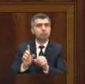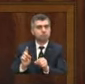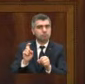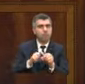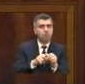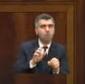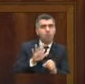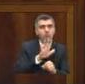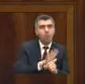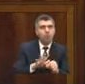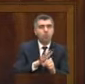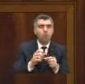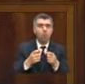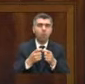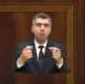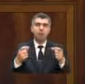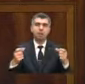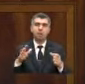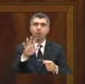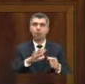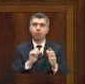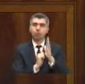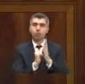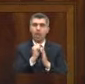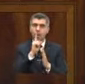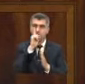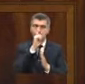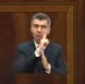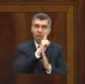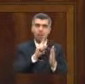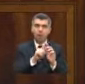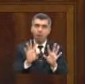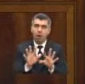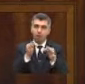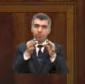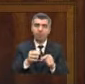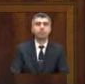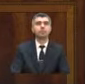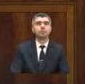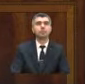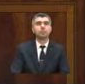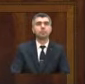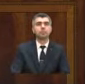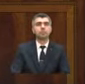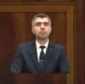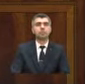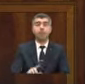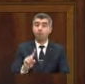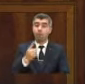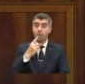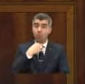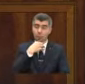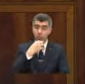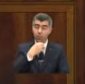الجماعي الواسع لإنجاح هذا الورش ولتحقيق أهدافه. أريد أن أشير في البداية إلى